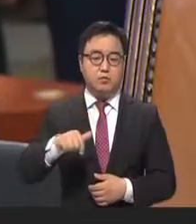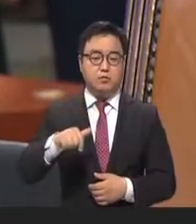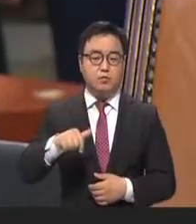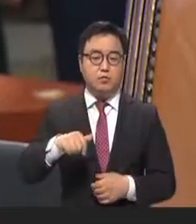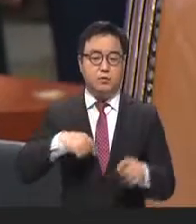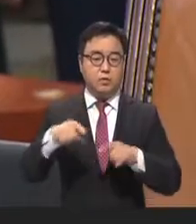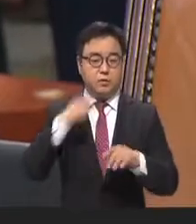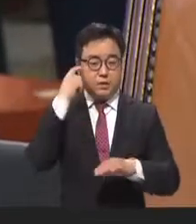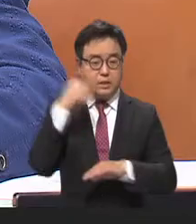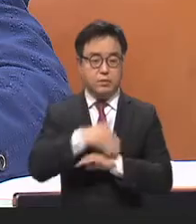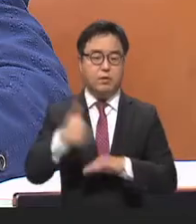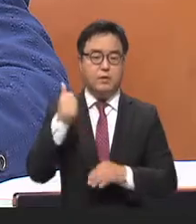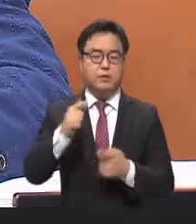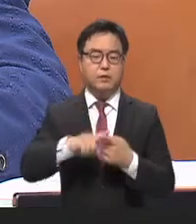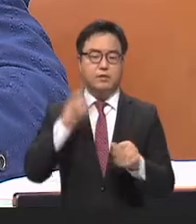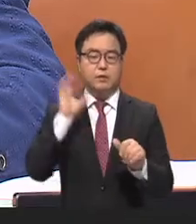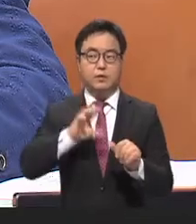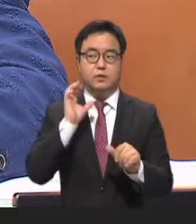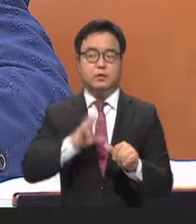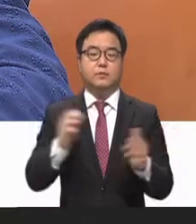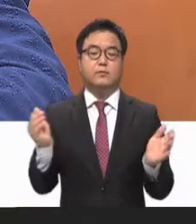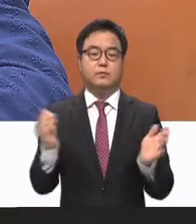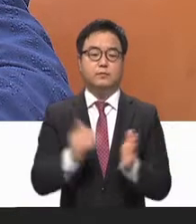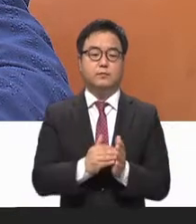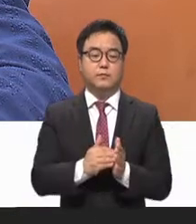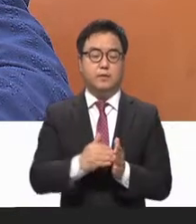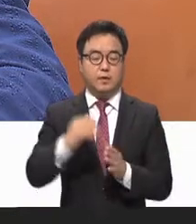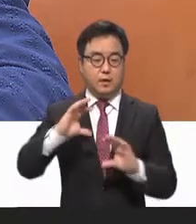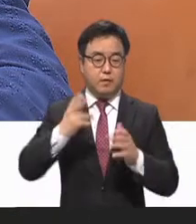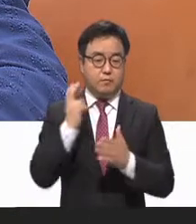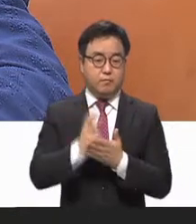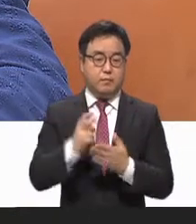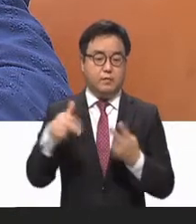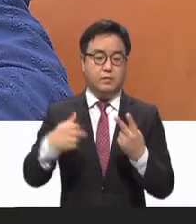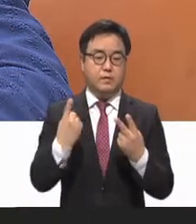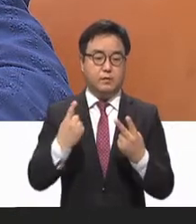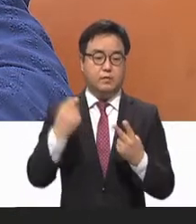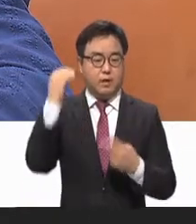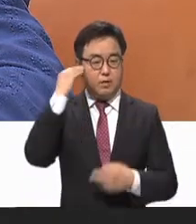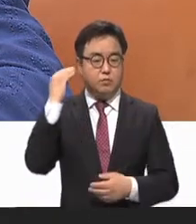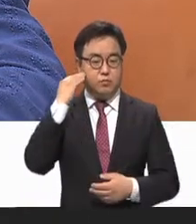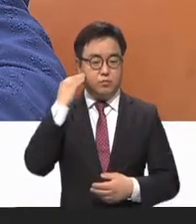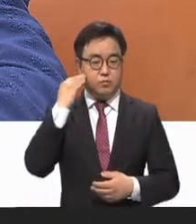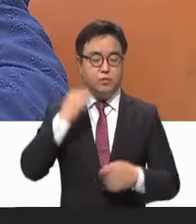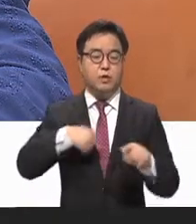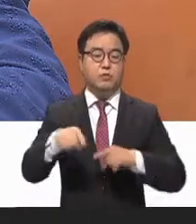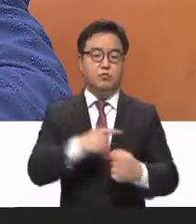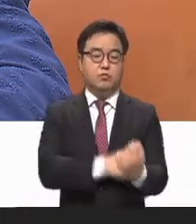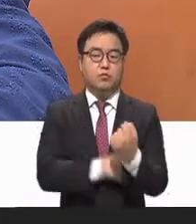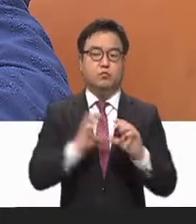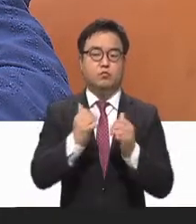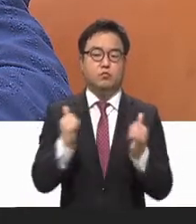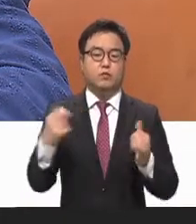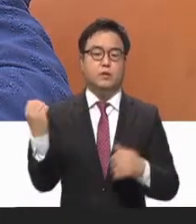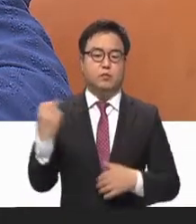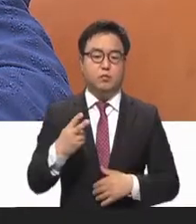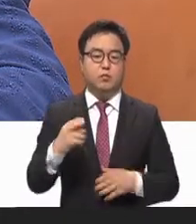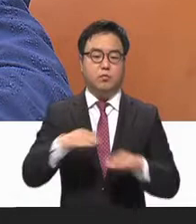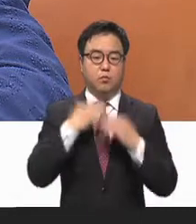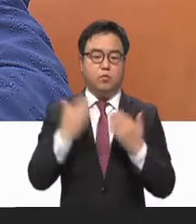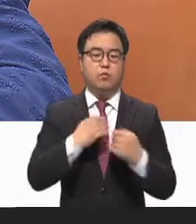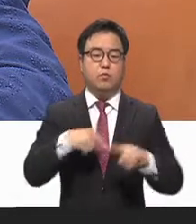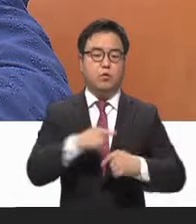질타가 쏟아졌습니다 법조 대한민국의 주권은 국민에게 있고 모든 권력은 국민으로부터